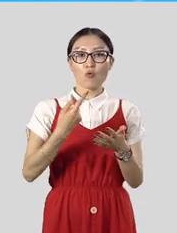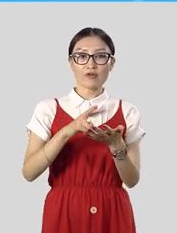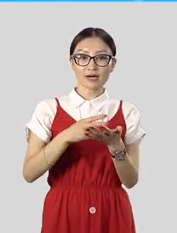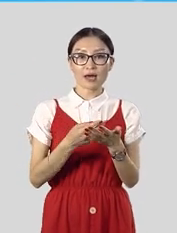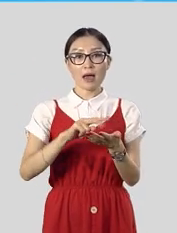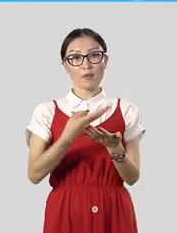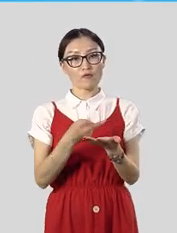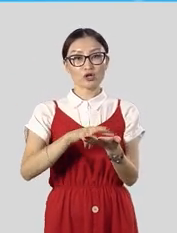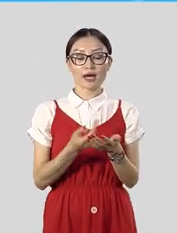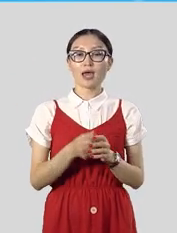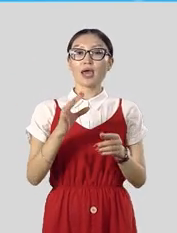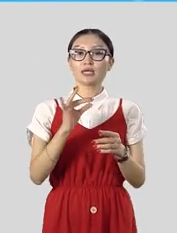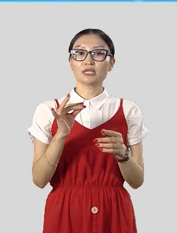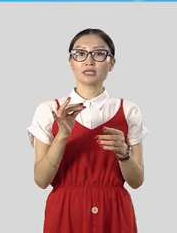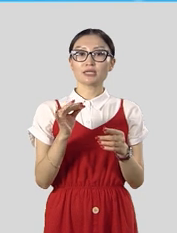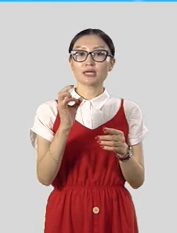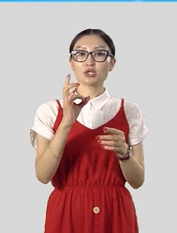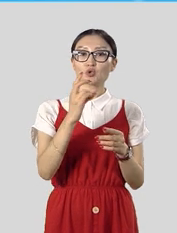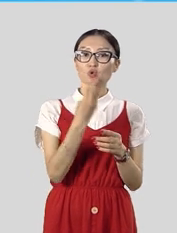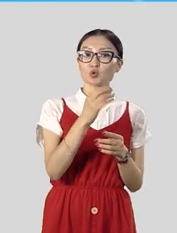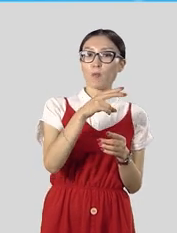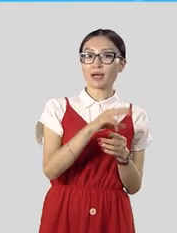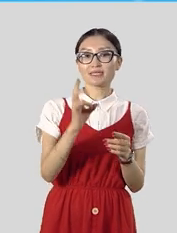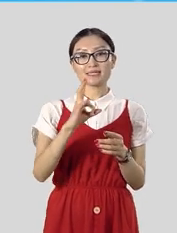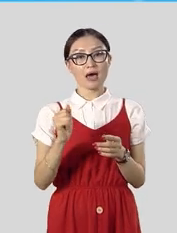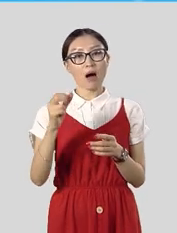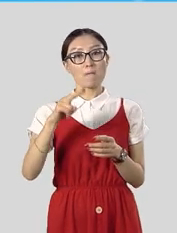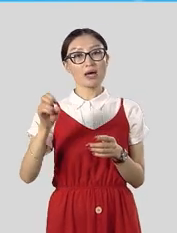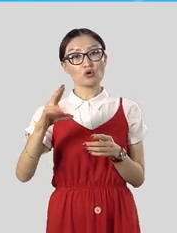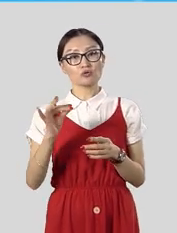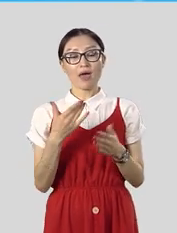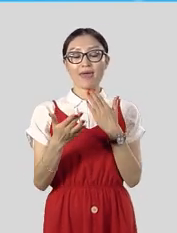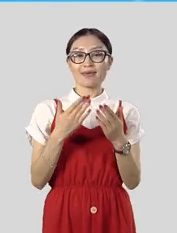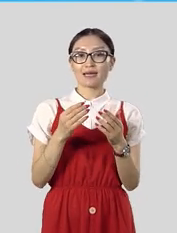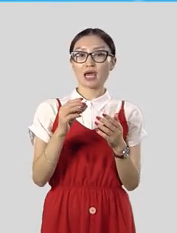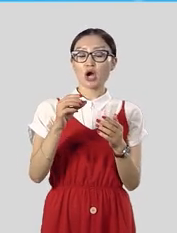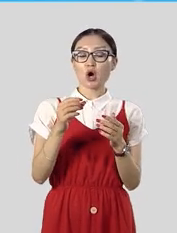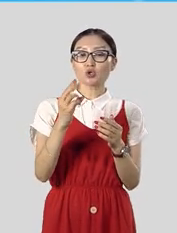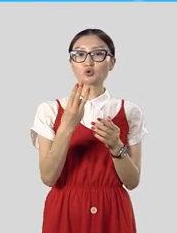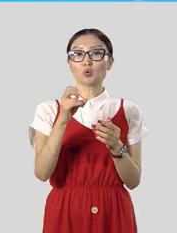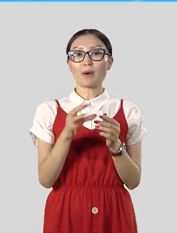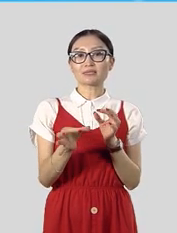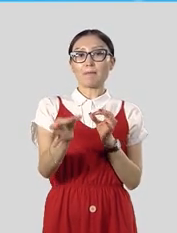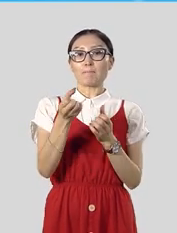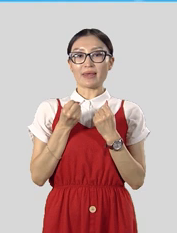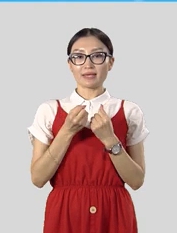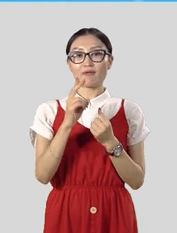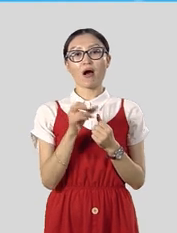есть перевороты с щупалец на подошву, или подтягивает щупальца к